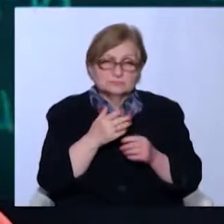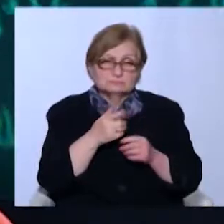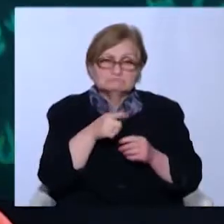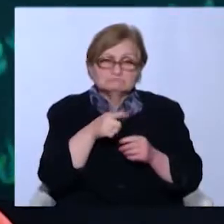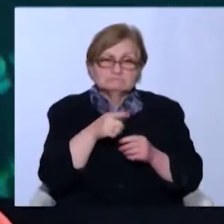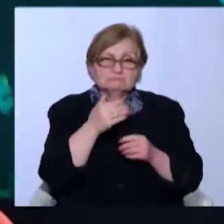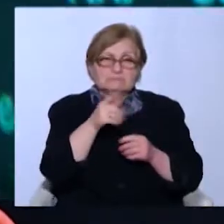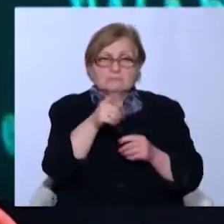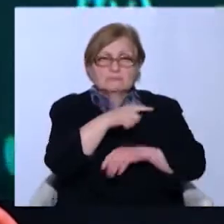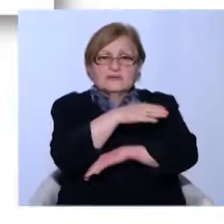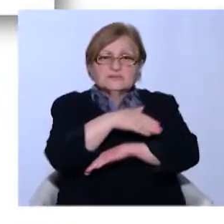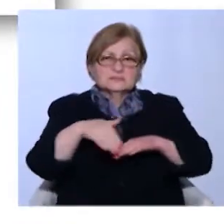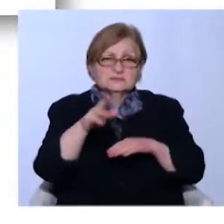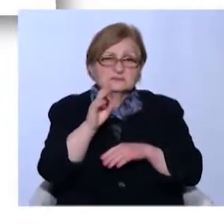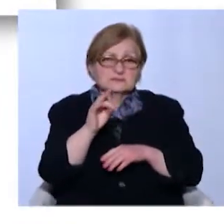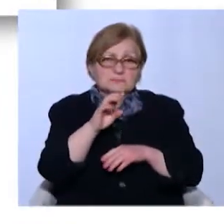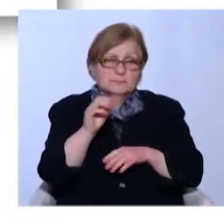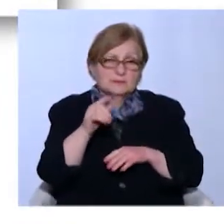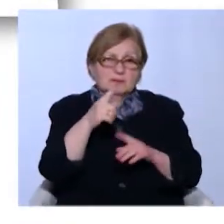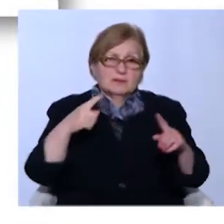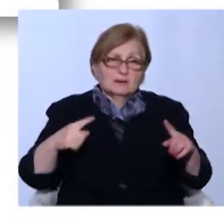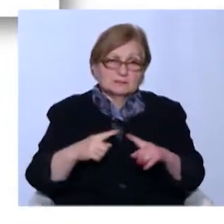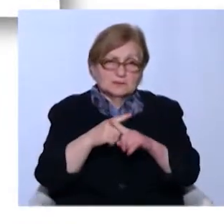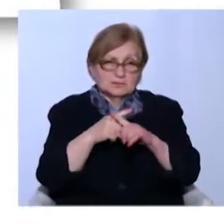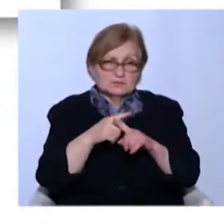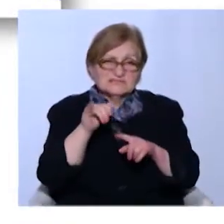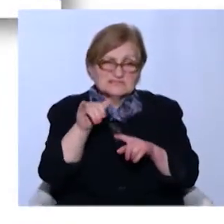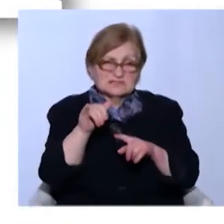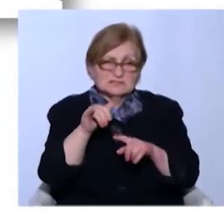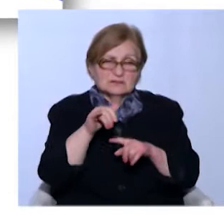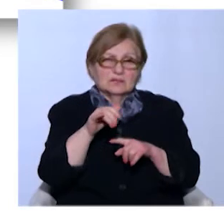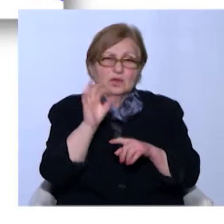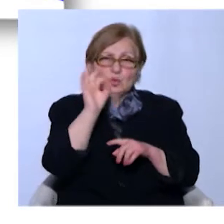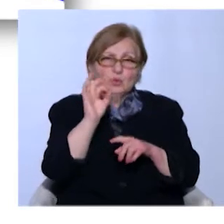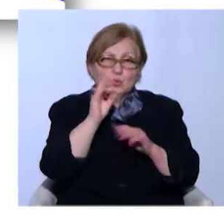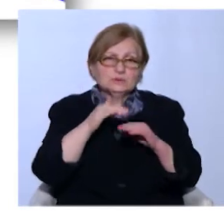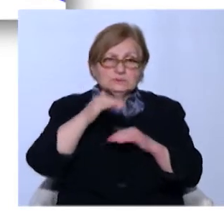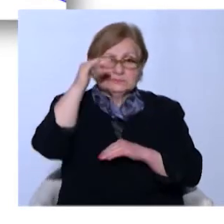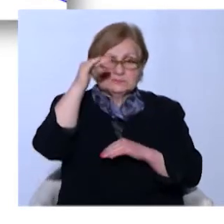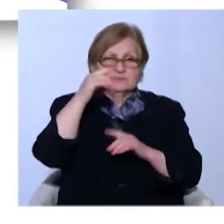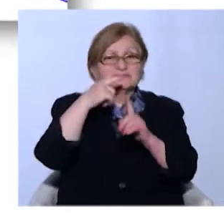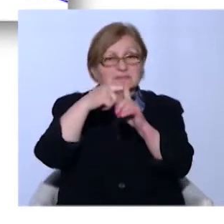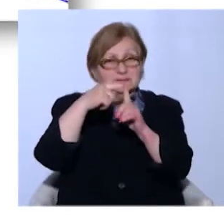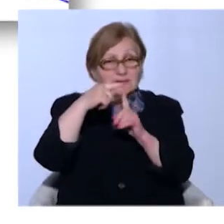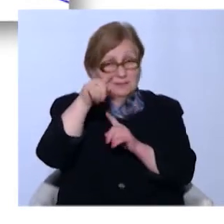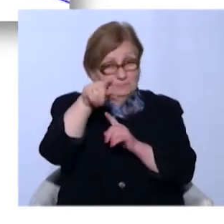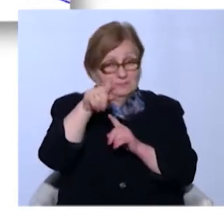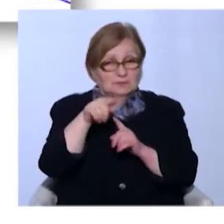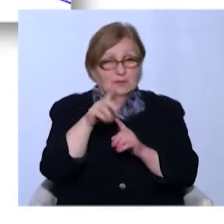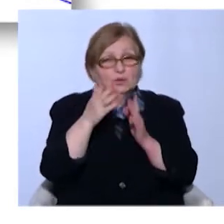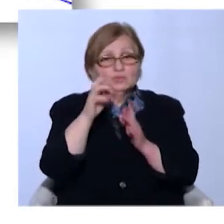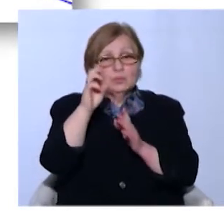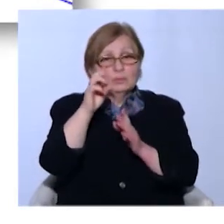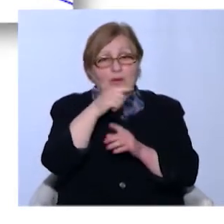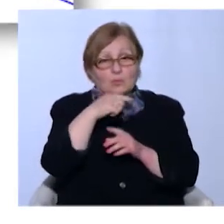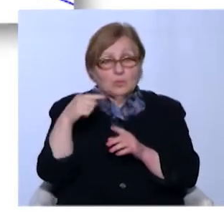მოცემული წრფე აუცილებლად Y ღერძს გადაკვეთს ნულის ზემოთ, ანუ მის დადებით მხარეს, ხოლო თუ B